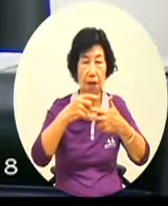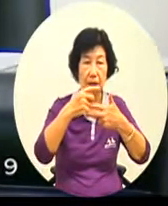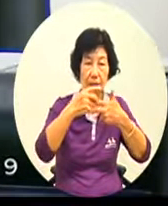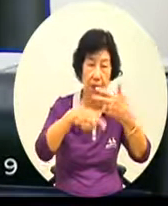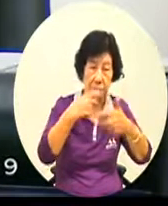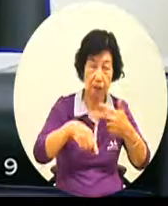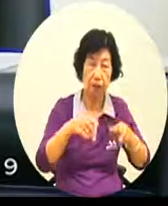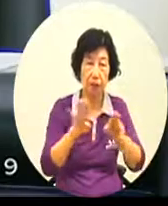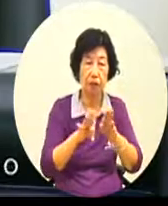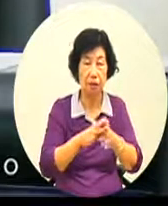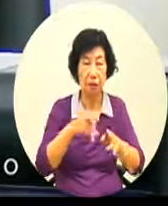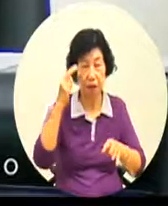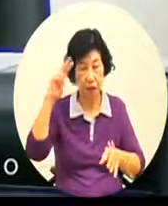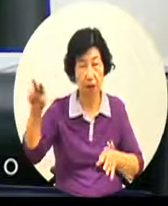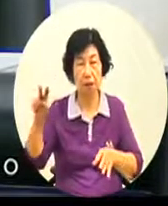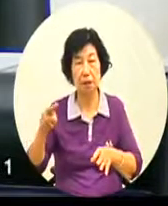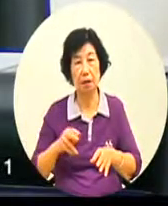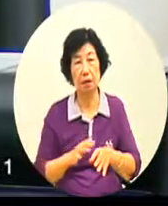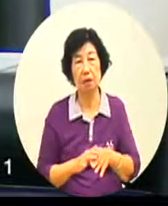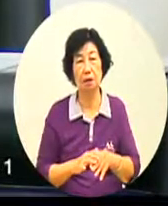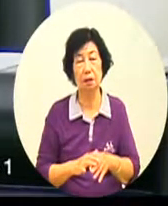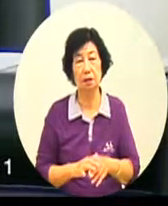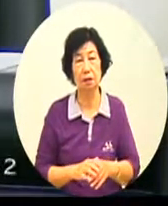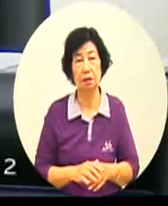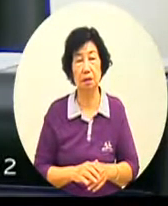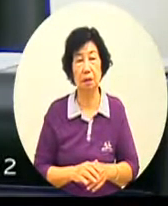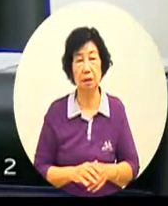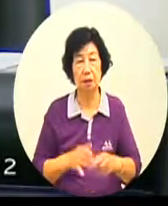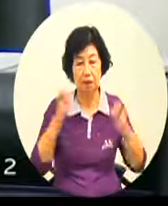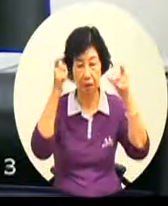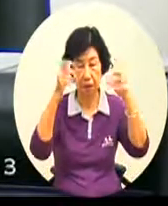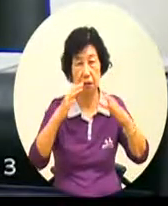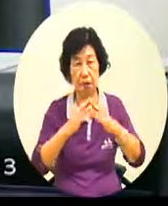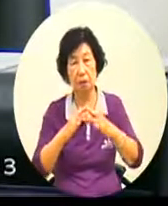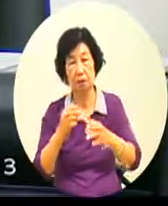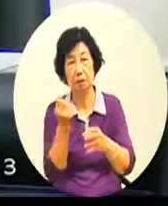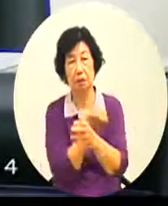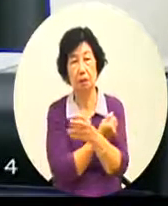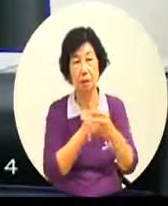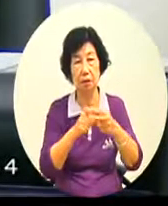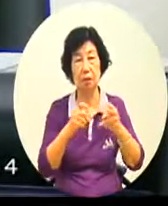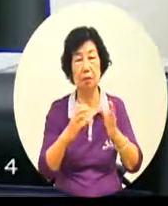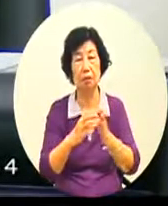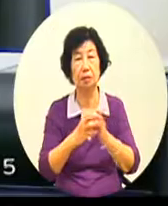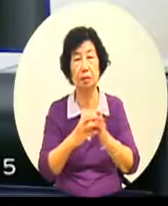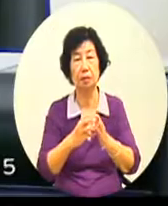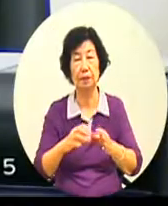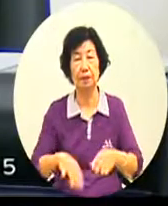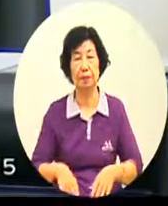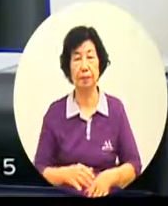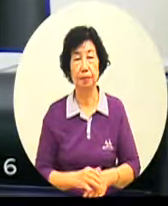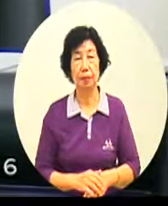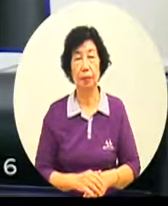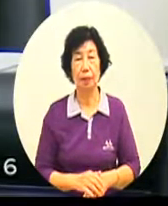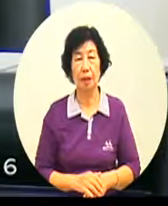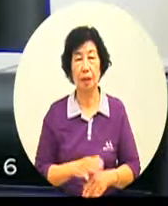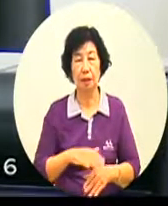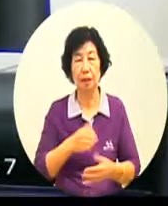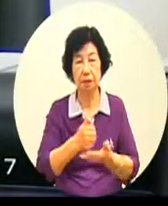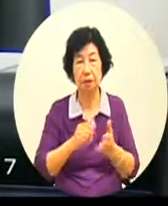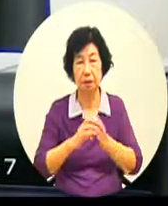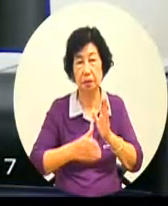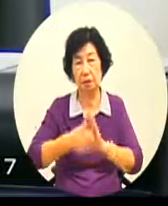议题那我们的高雄市的劳工局了我想在请我们局长回应